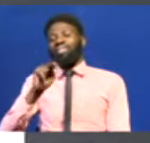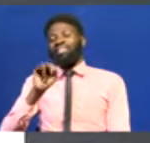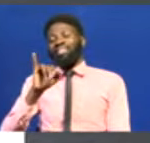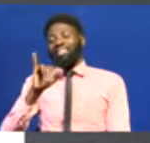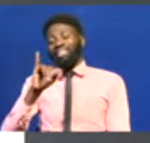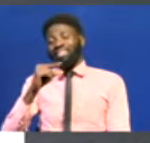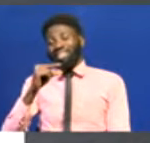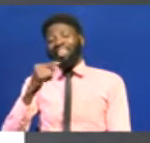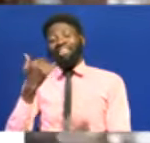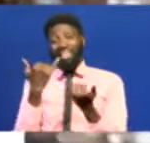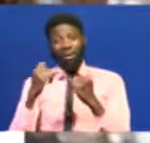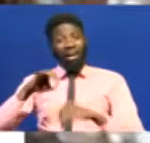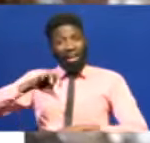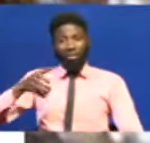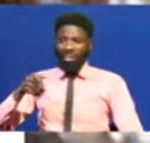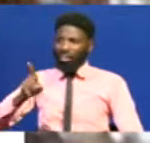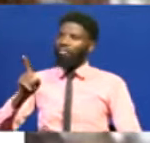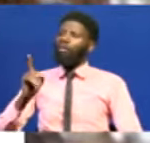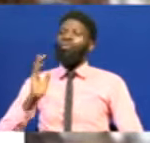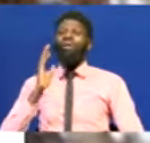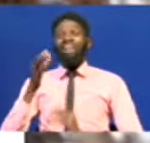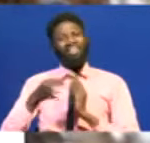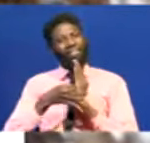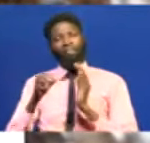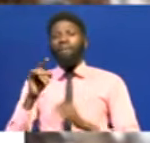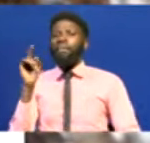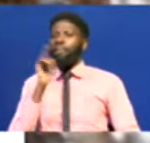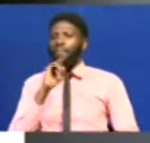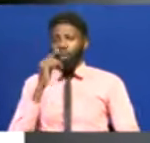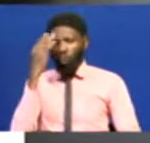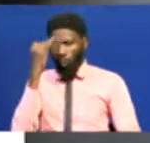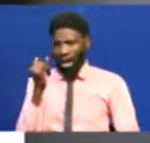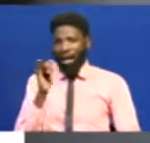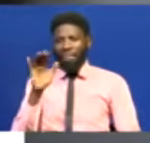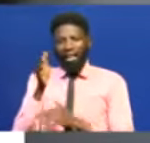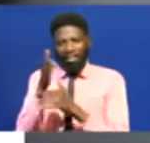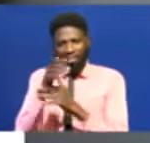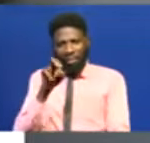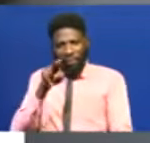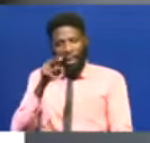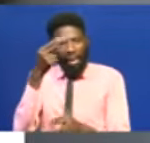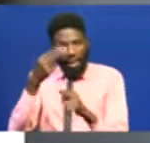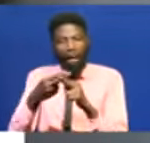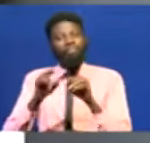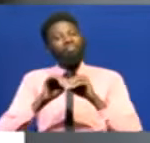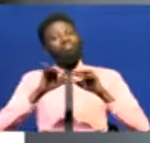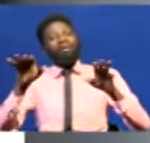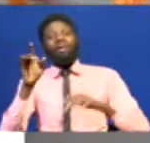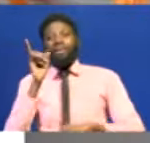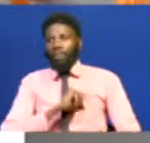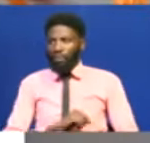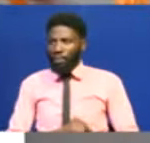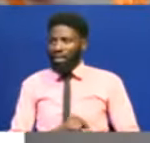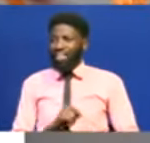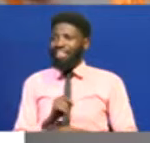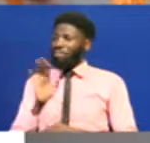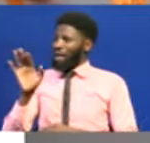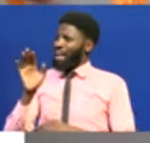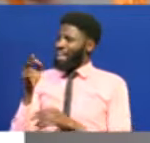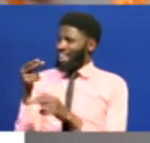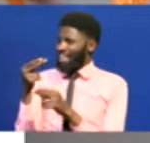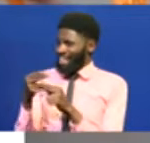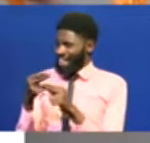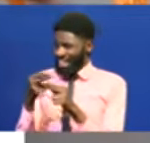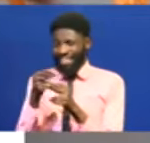inatarajiwa kufurahia umaarufu mkubwa kwa kamba yake mpya, ambayo ni kubwa zaidi, ina